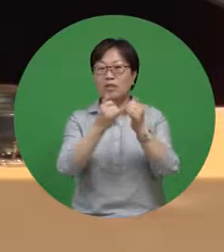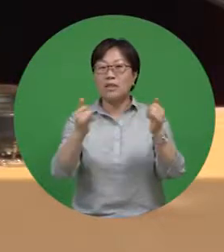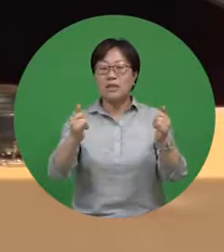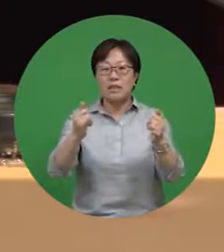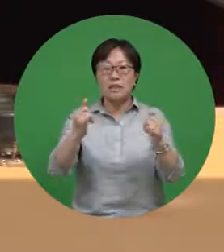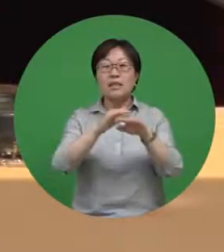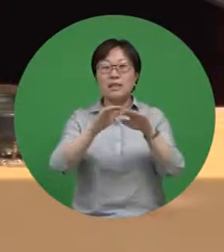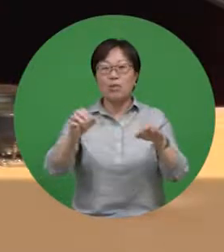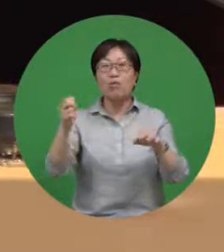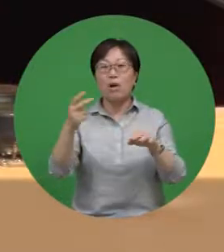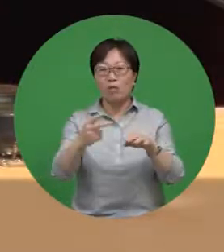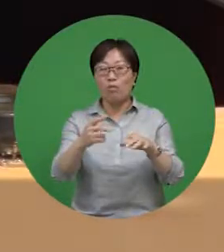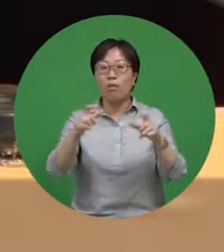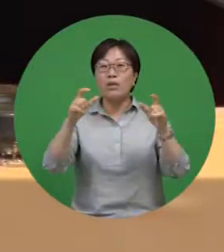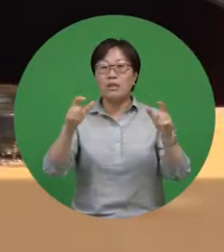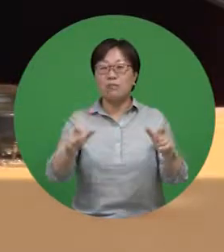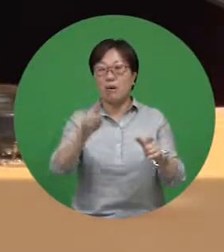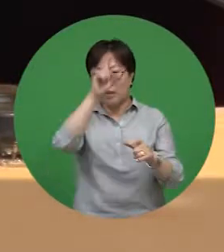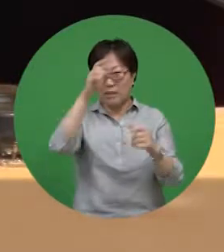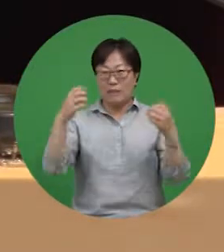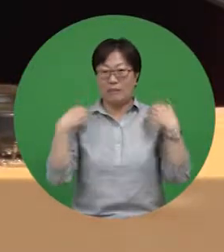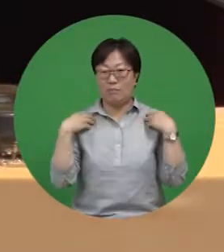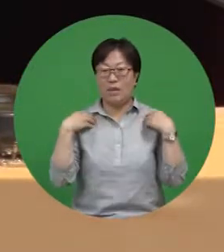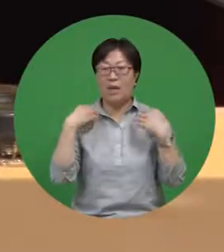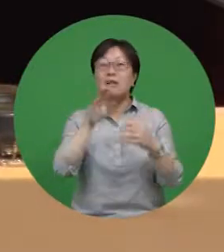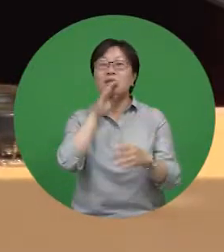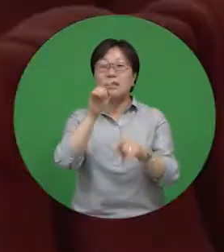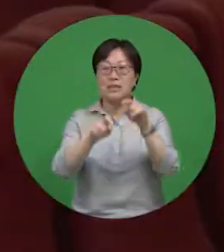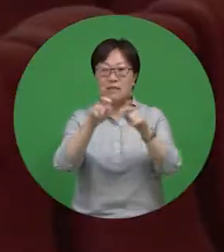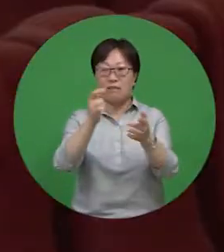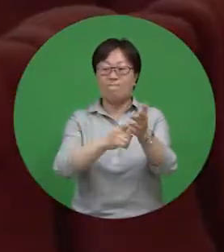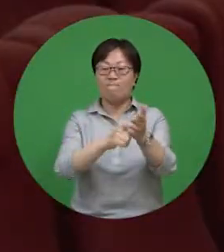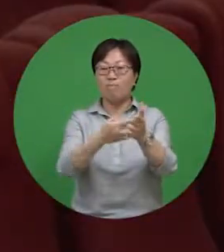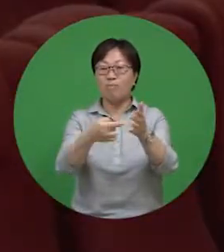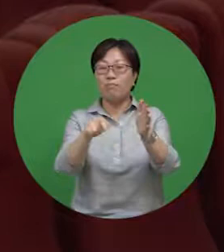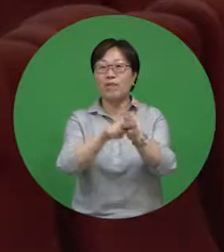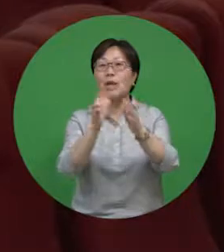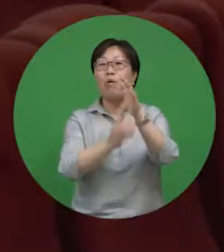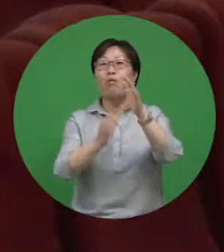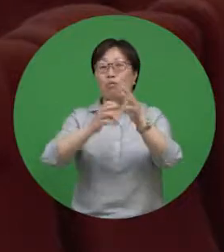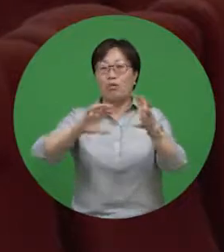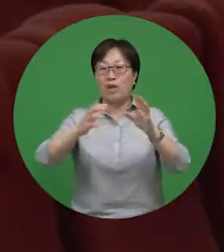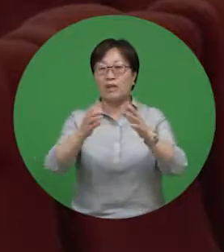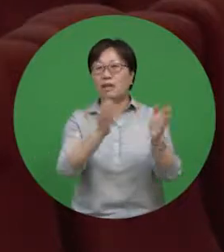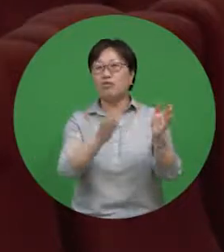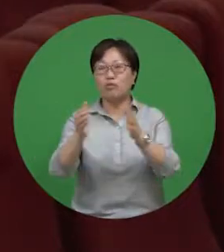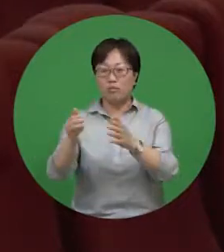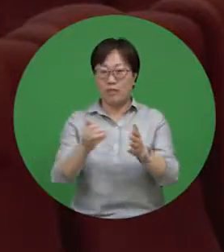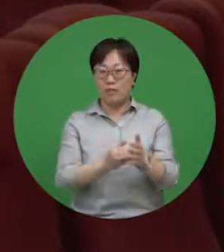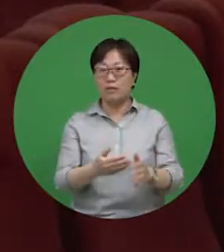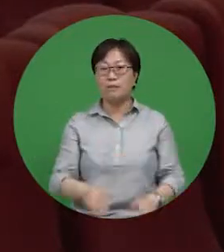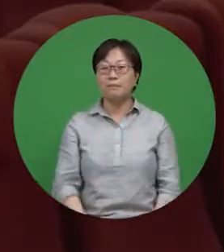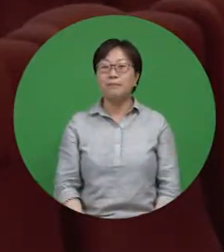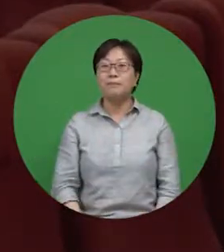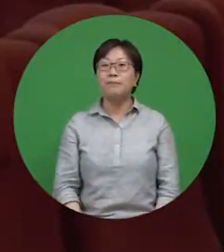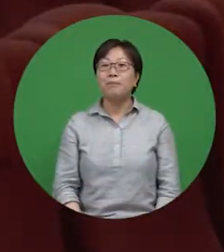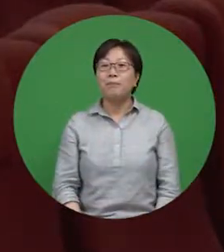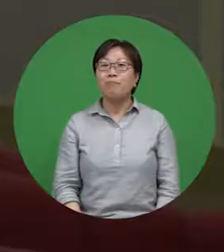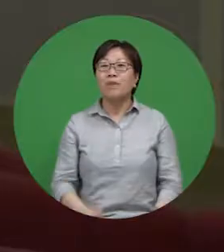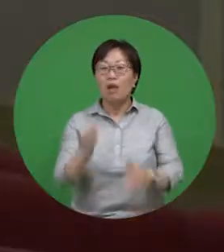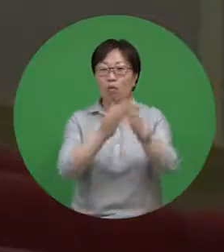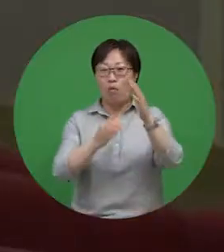지방분권 시민인식 제고뿐만 아니라 지방분권 의제의 중앙정부 실천을 촉구하기 위해 공론회장을 마련한